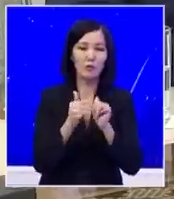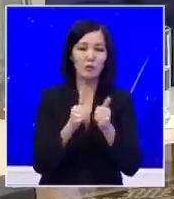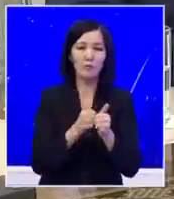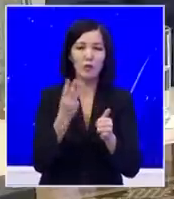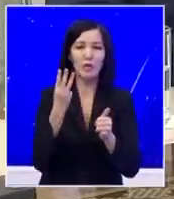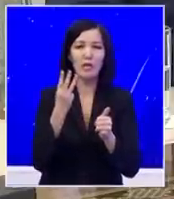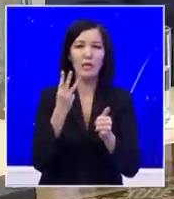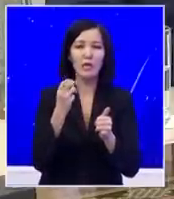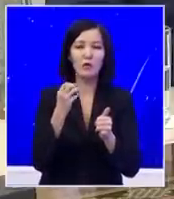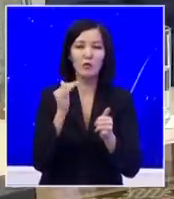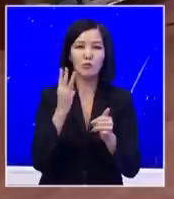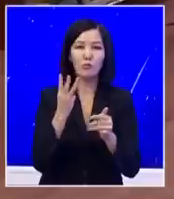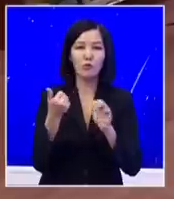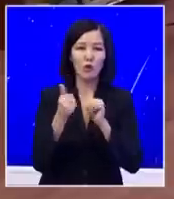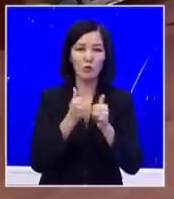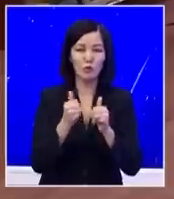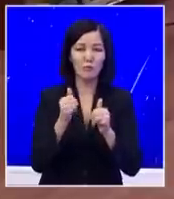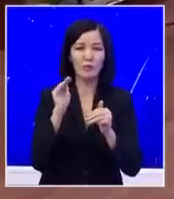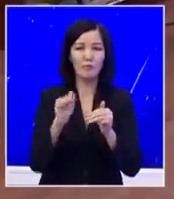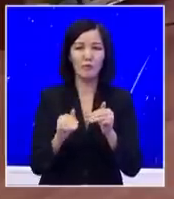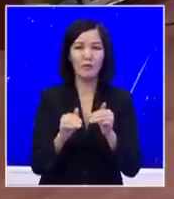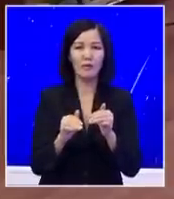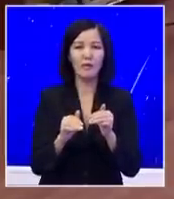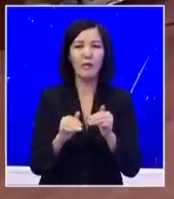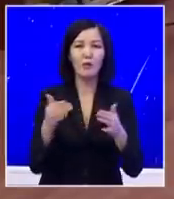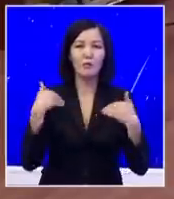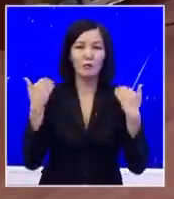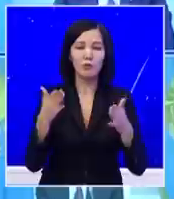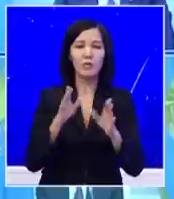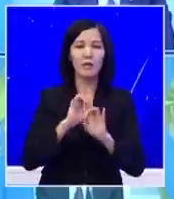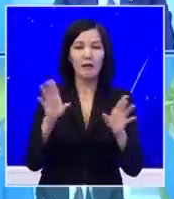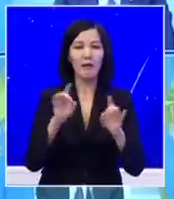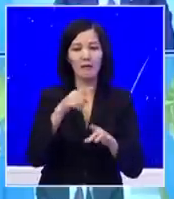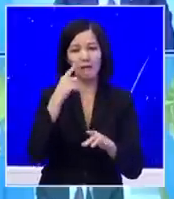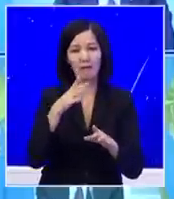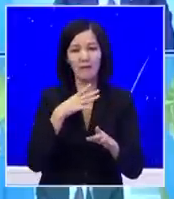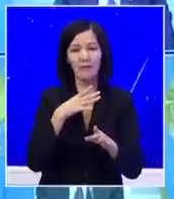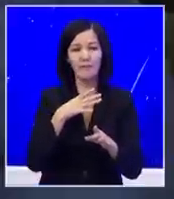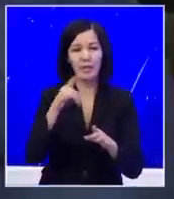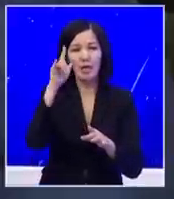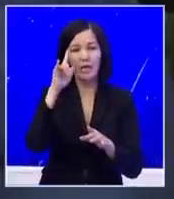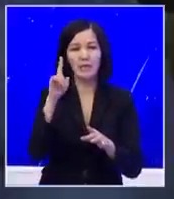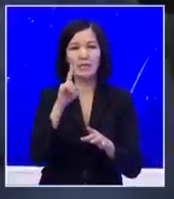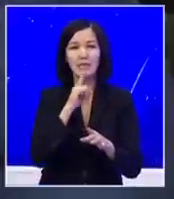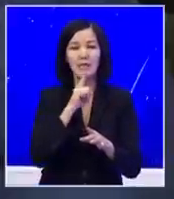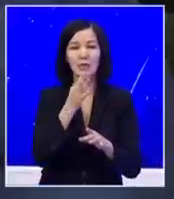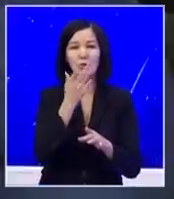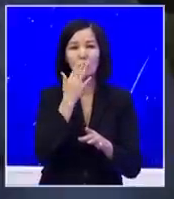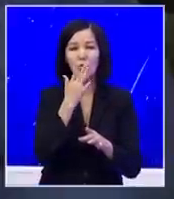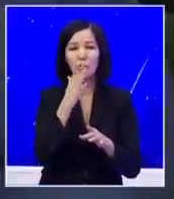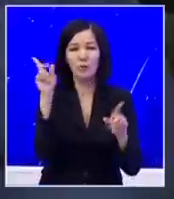3 ауысымдық мектепте оқиды. Осыған орай ел үкіметіне мынадай ұсыныстар айтылды. Қазақстанға ұлттық мектептің үлгісі қажет деп